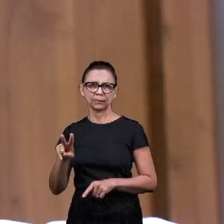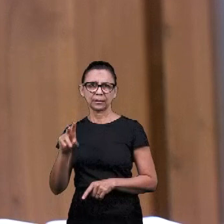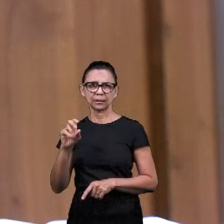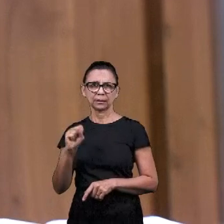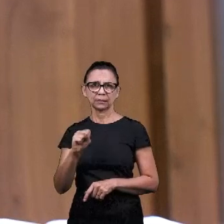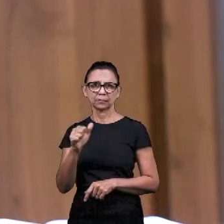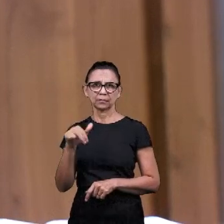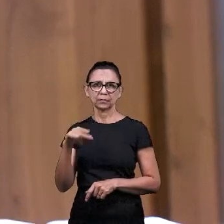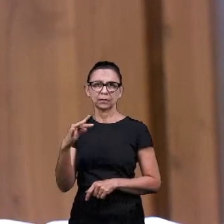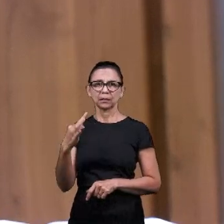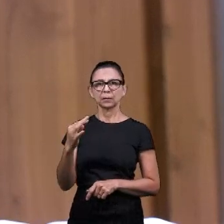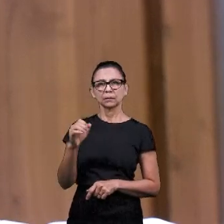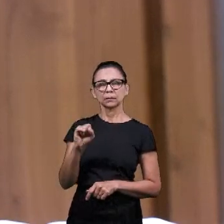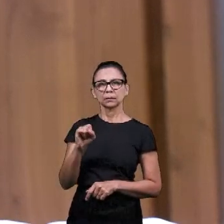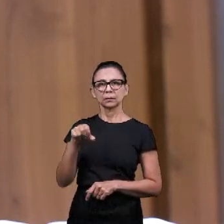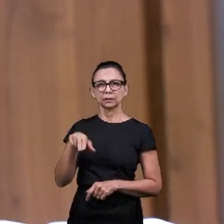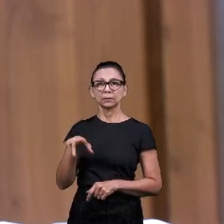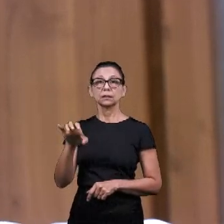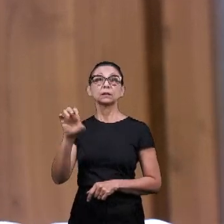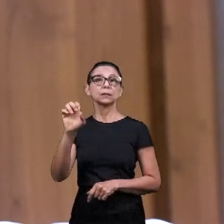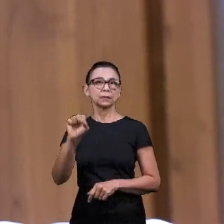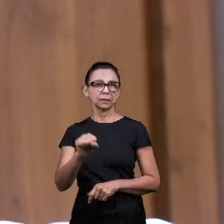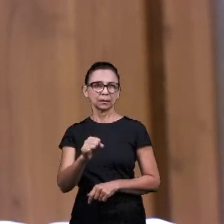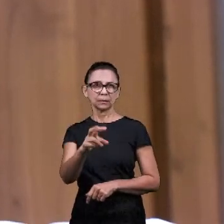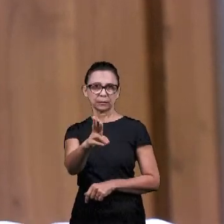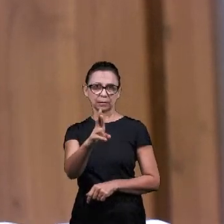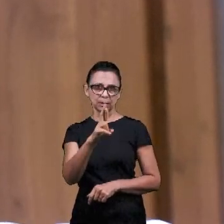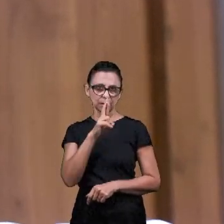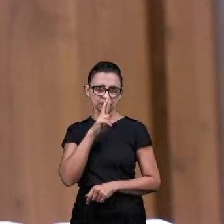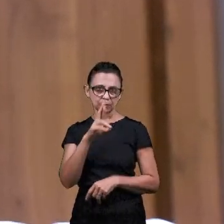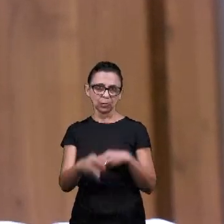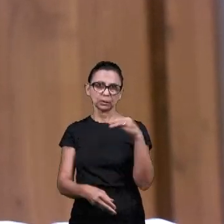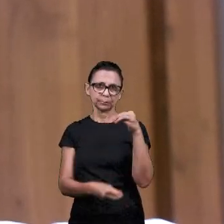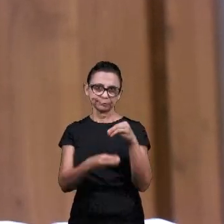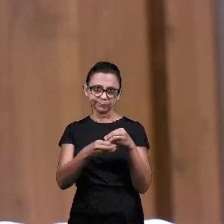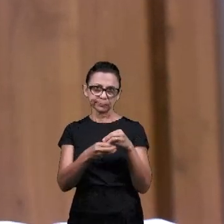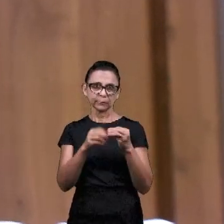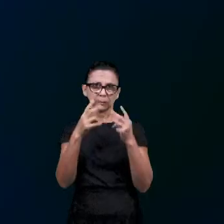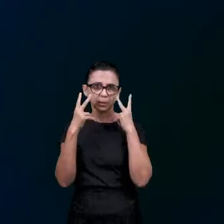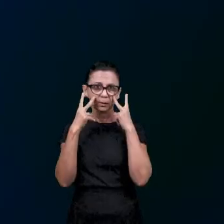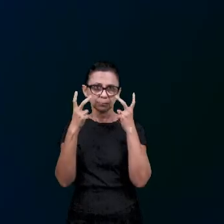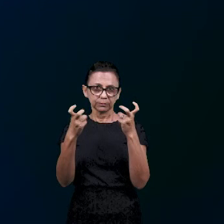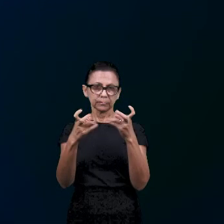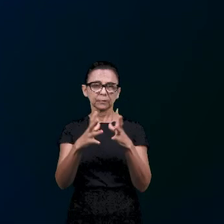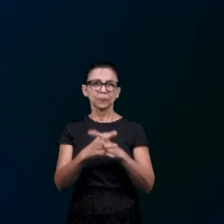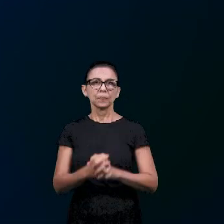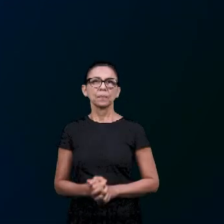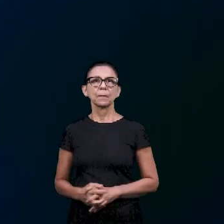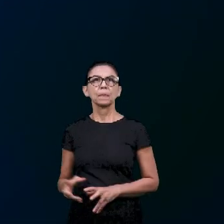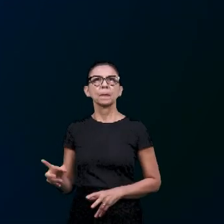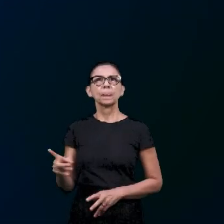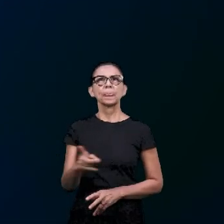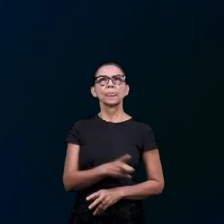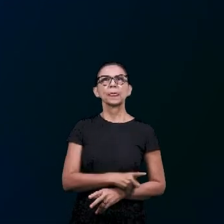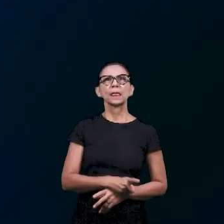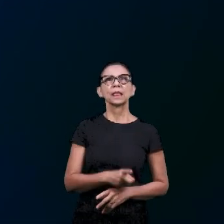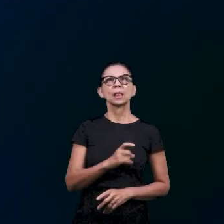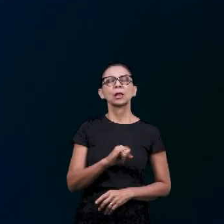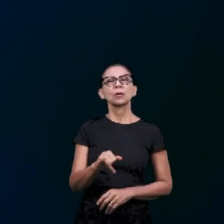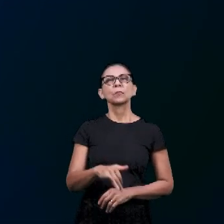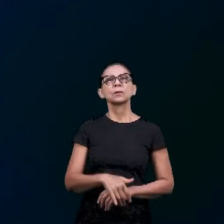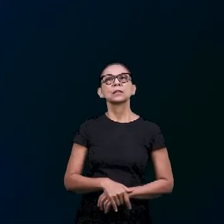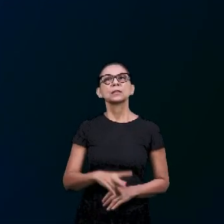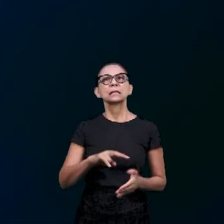auditifs dans la région de Vila Velha, elle va nous donner une réponse complémentaire. Soyons attentifs. Nous pouvons mettre en évidence la signification